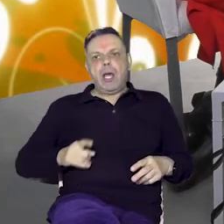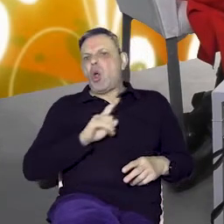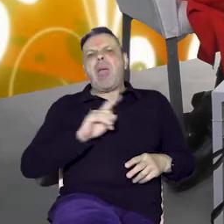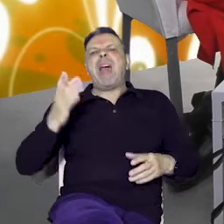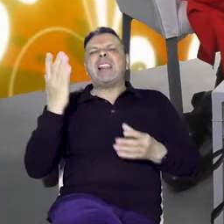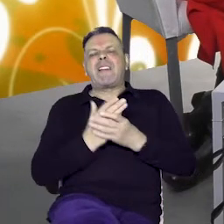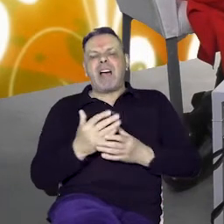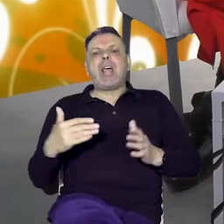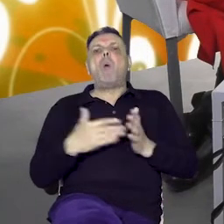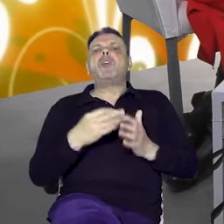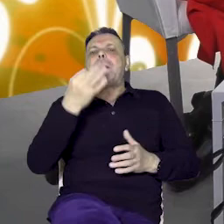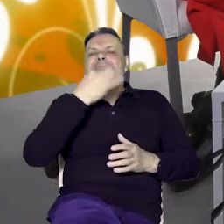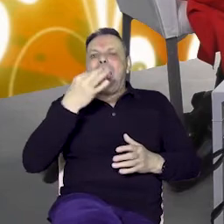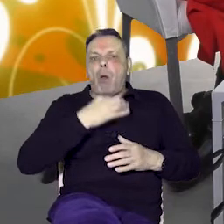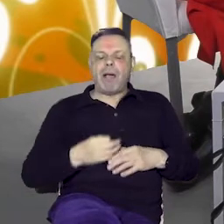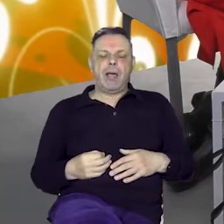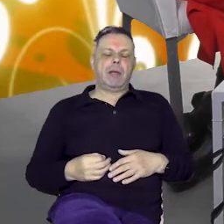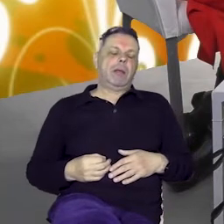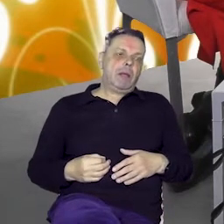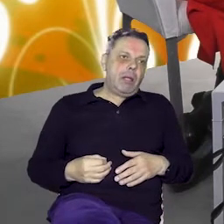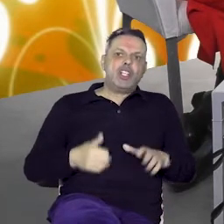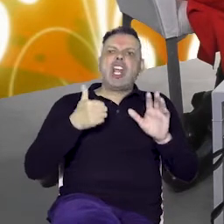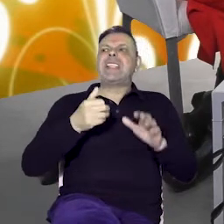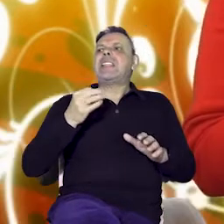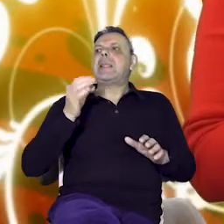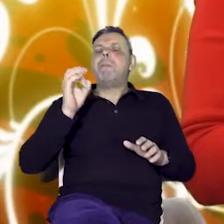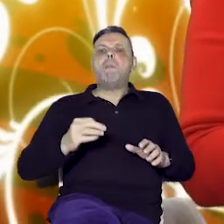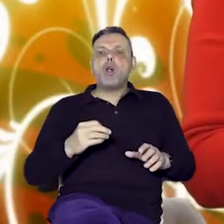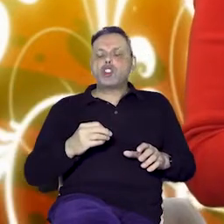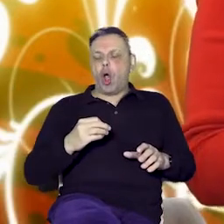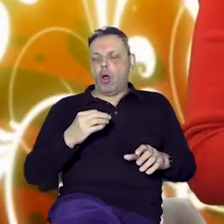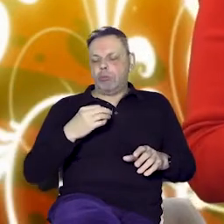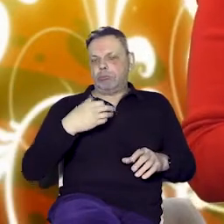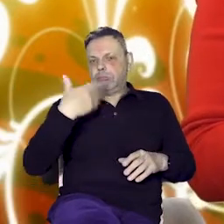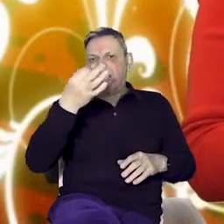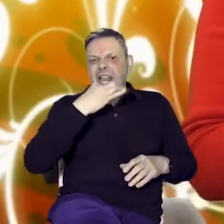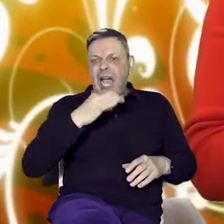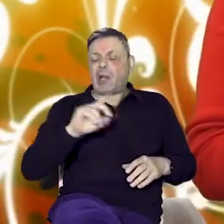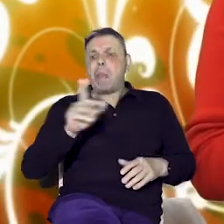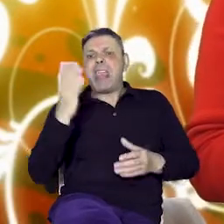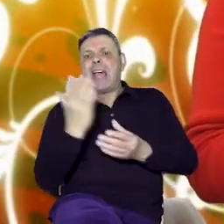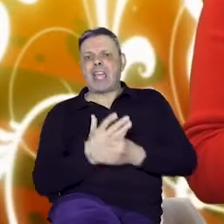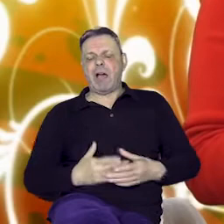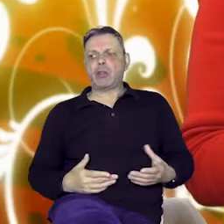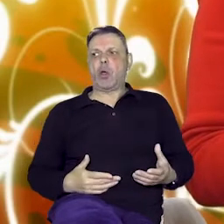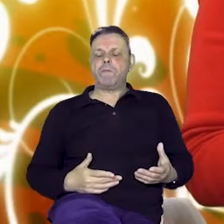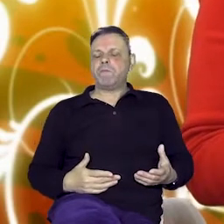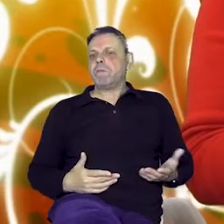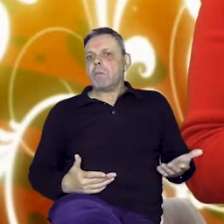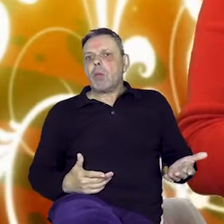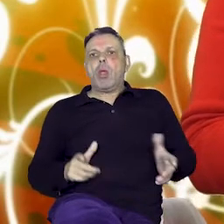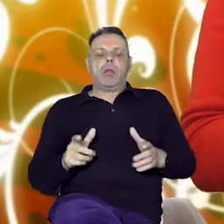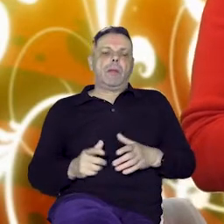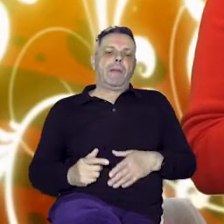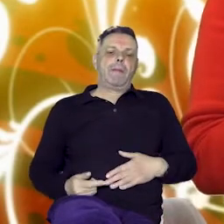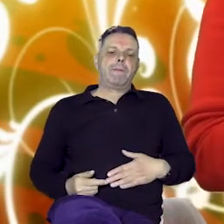preko 60% propisane terapije nije adekvatno. Što u dozi, što u načinu kako se daje, što u vremenu kada se daje. Da.